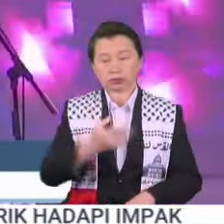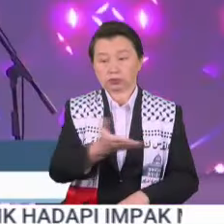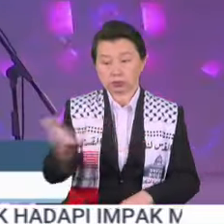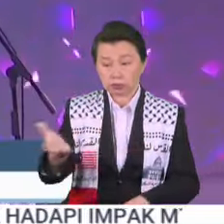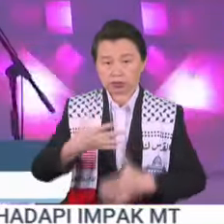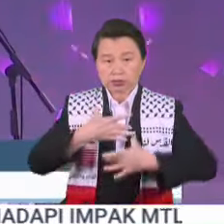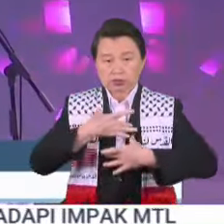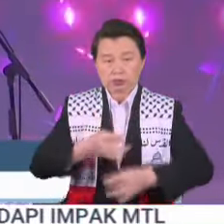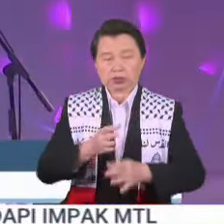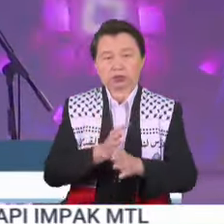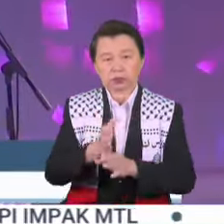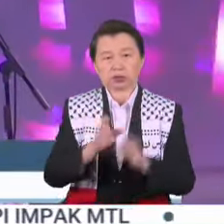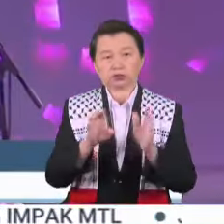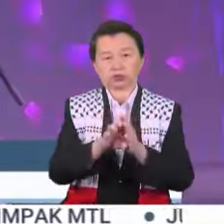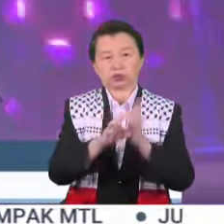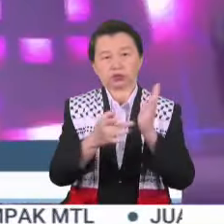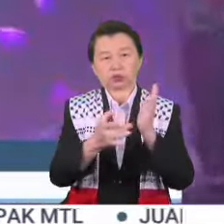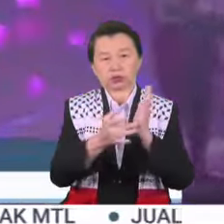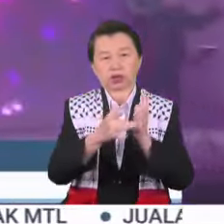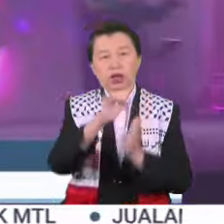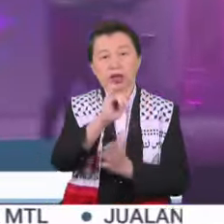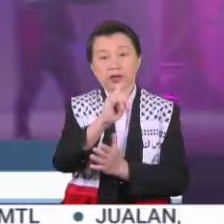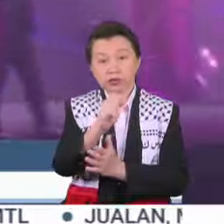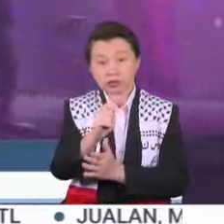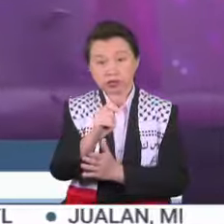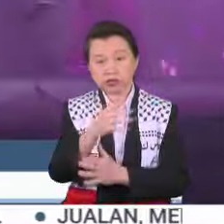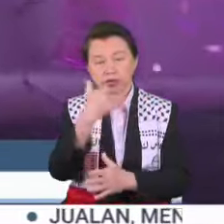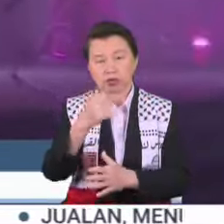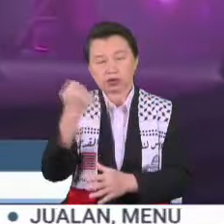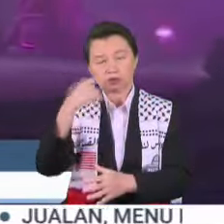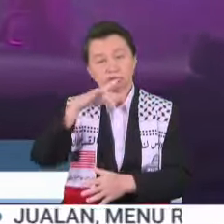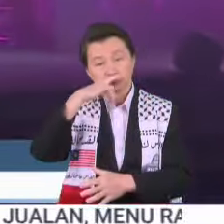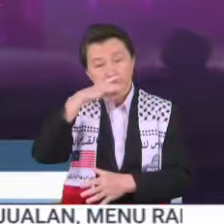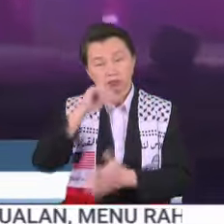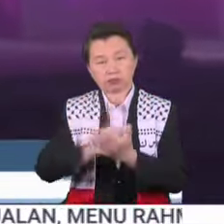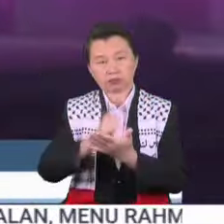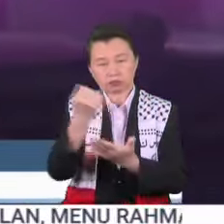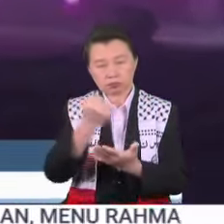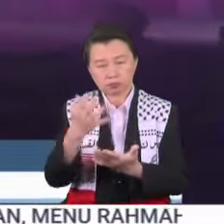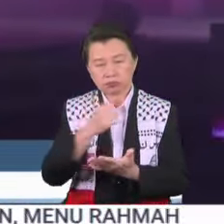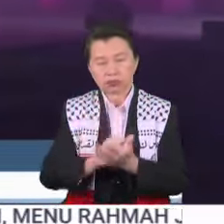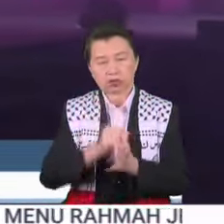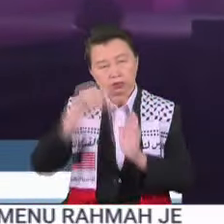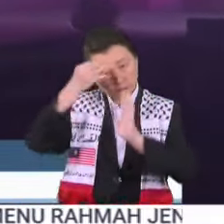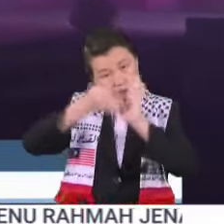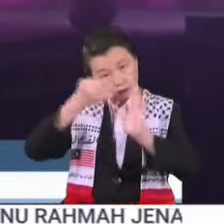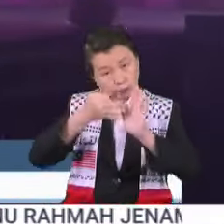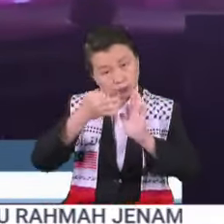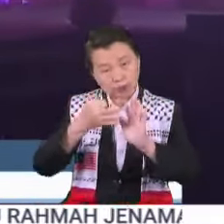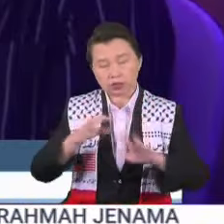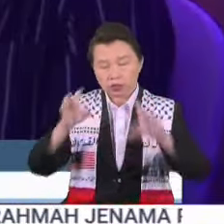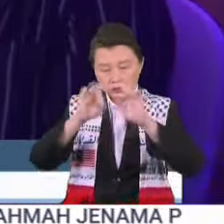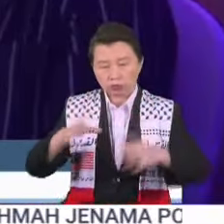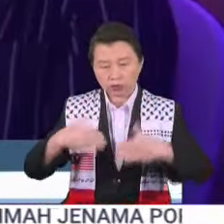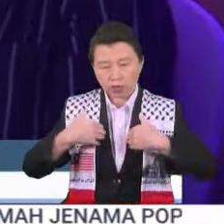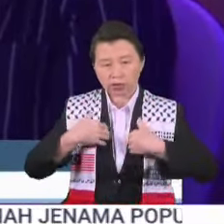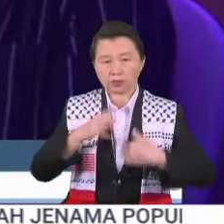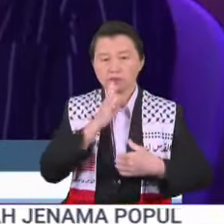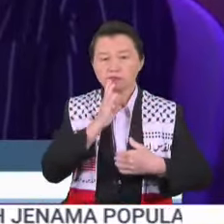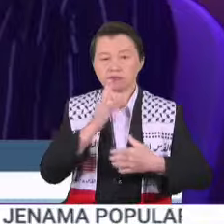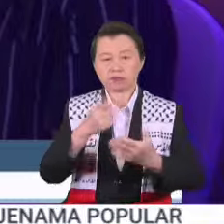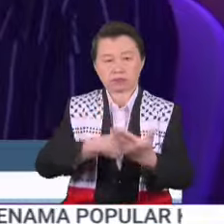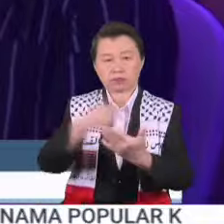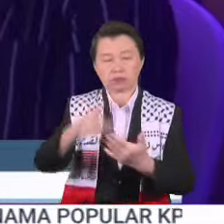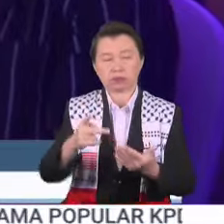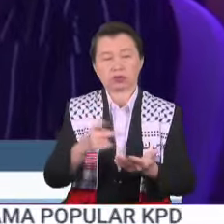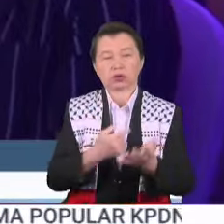yang meminati bidang seperti teknologi maklumat, animasi dan perfilman. Ujarnya adalah penting untuk mengadakan program atau